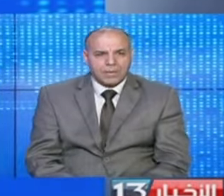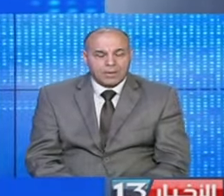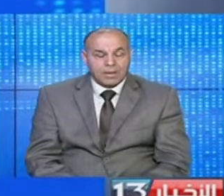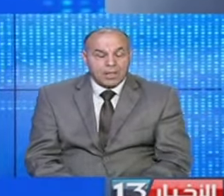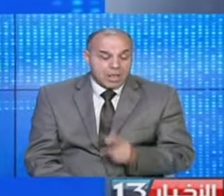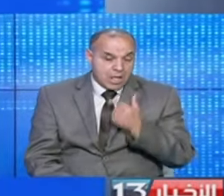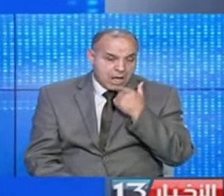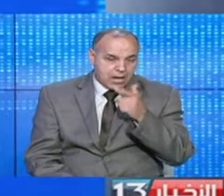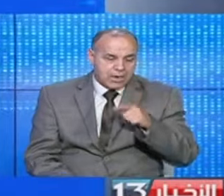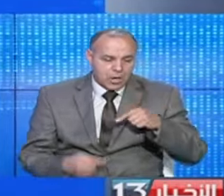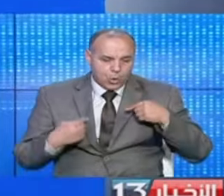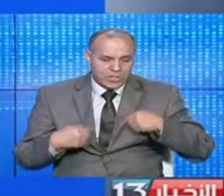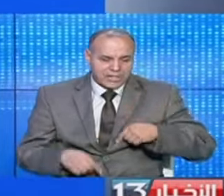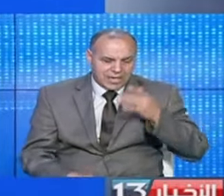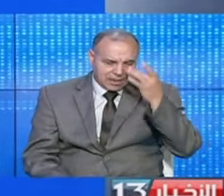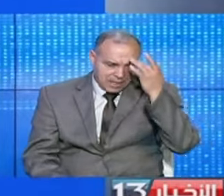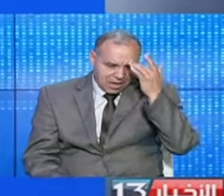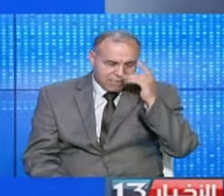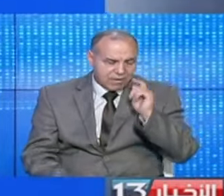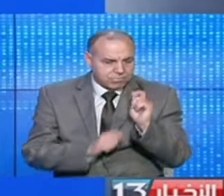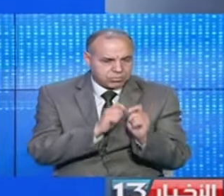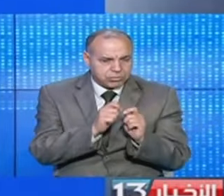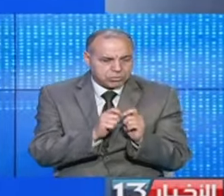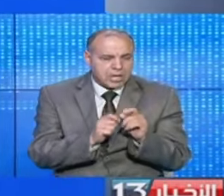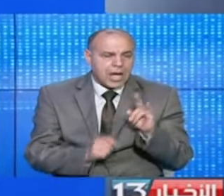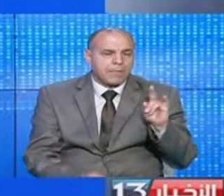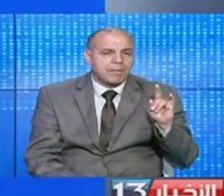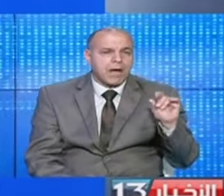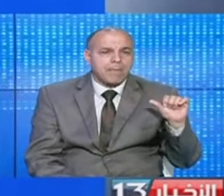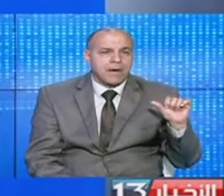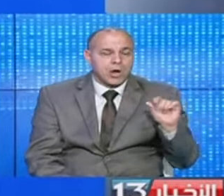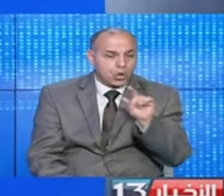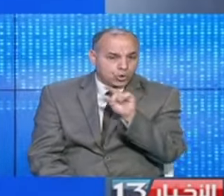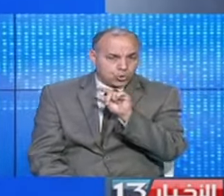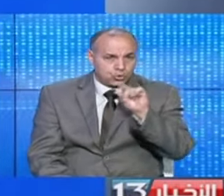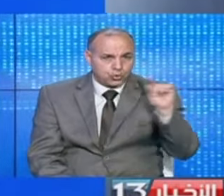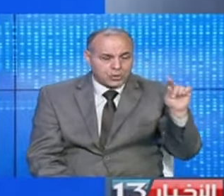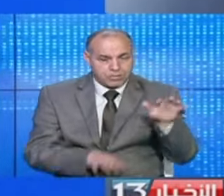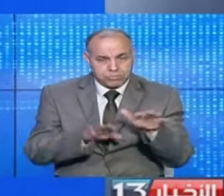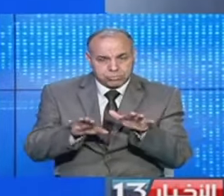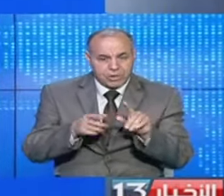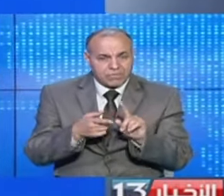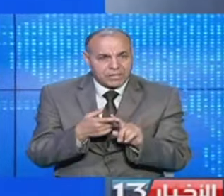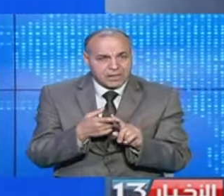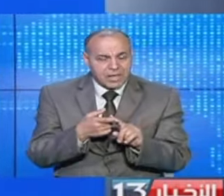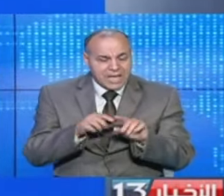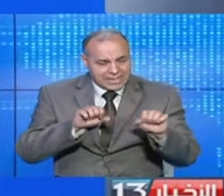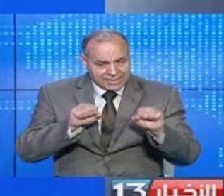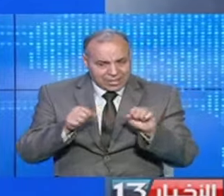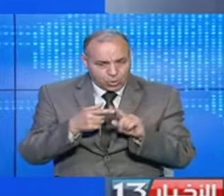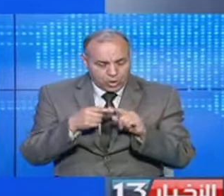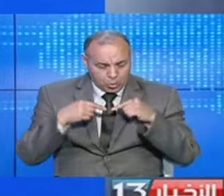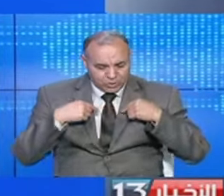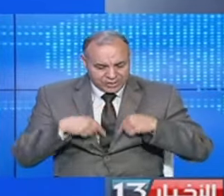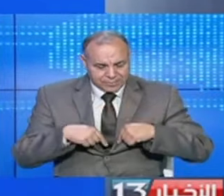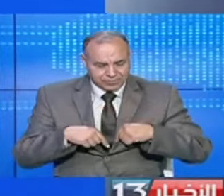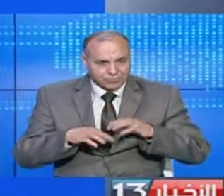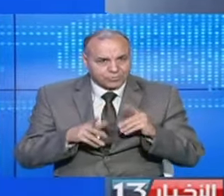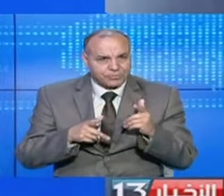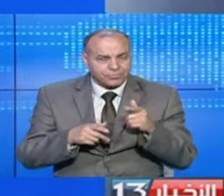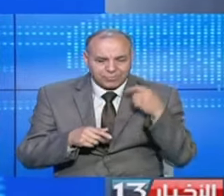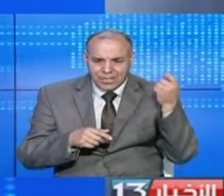وقد أعلن وزير الثقافة بالنيابة لحبيب عمار عن جملة من الإجراءات اتخذتها الحكومة